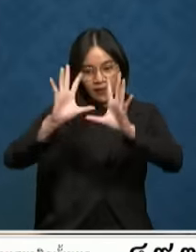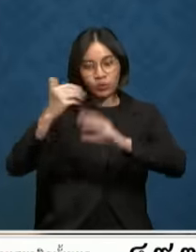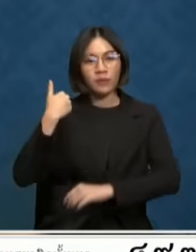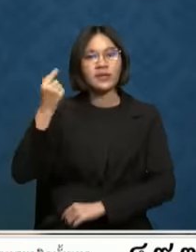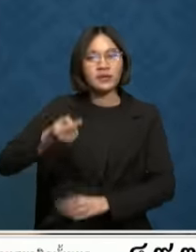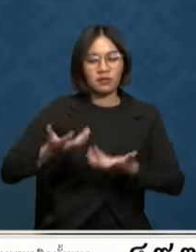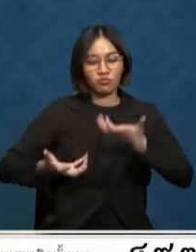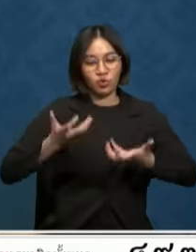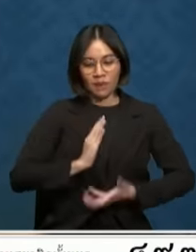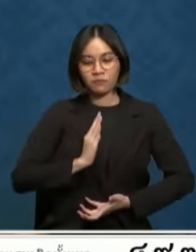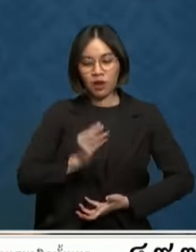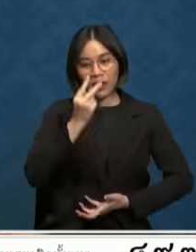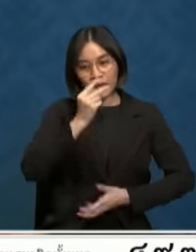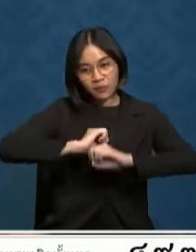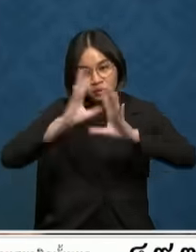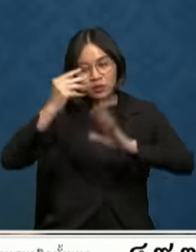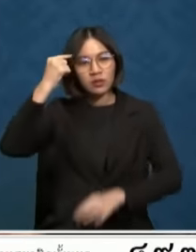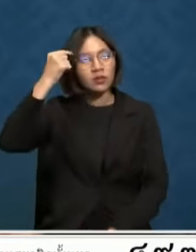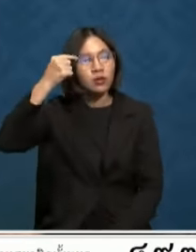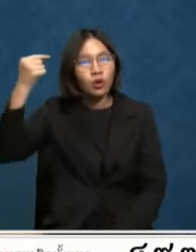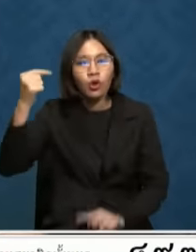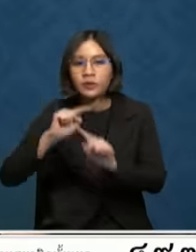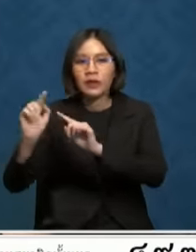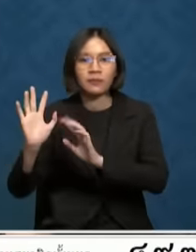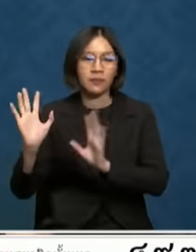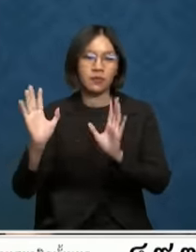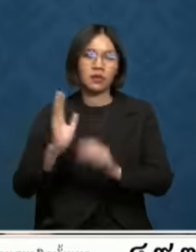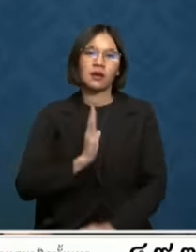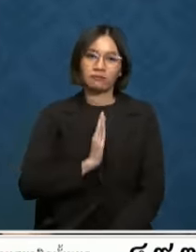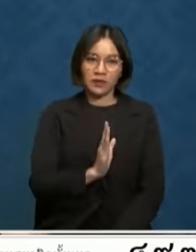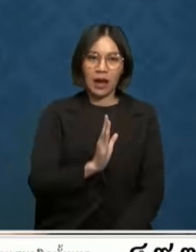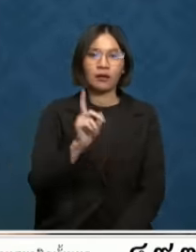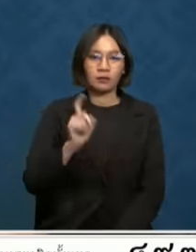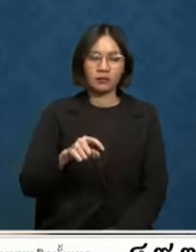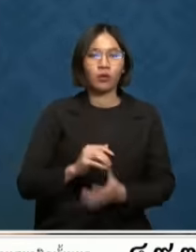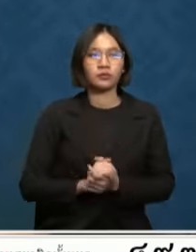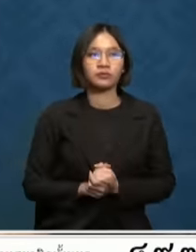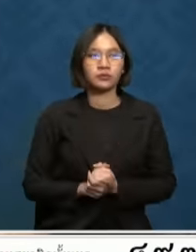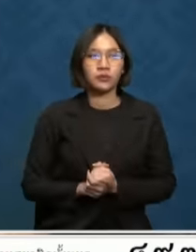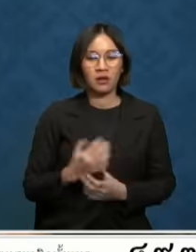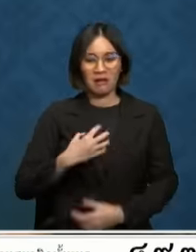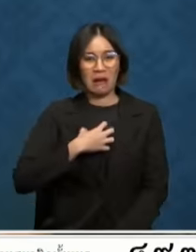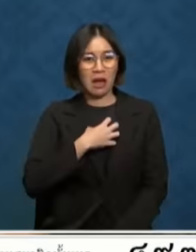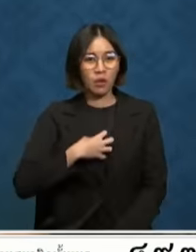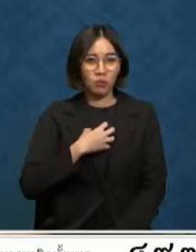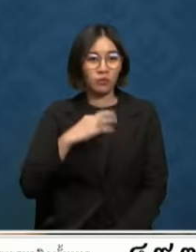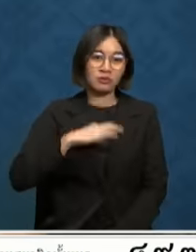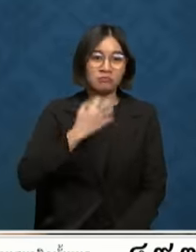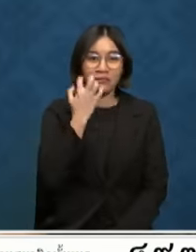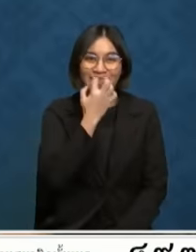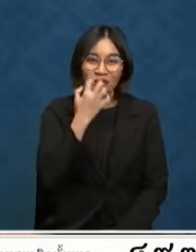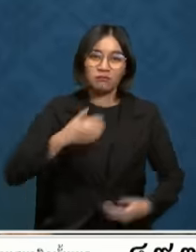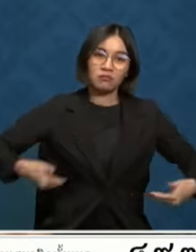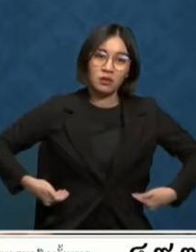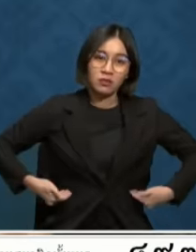จริงต้องไม่มีอคติต้องเป็นกลางครับท่านยังอารมณ์ค้างติดตลก